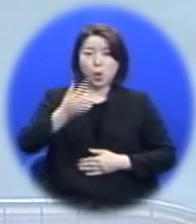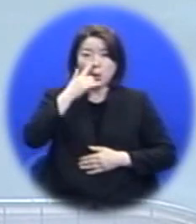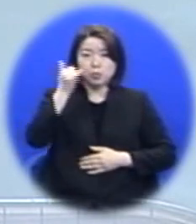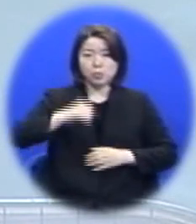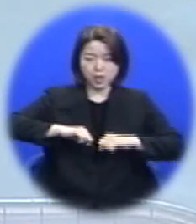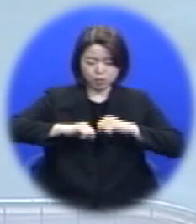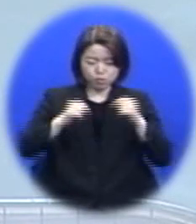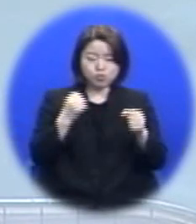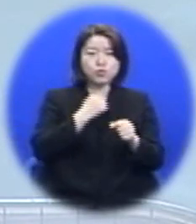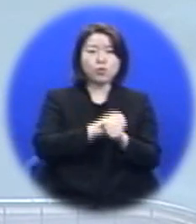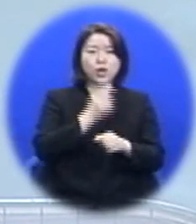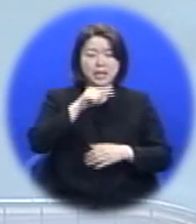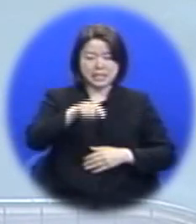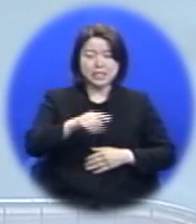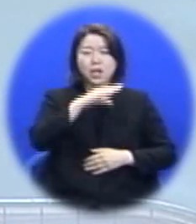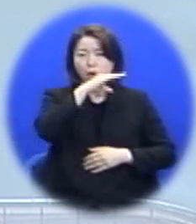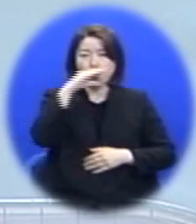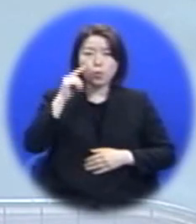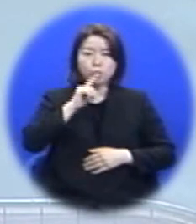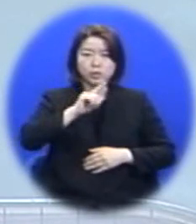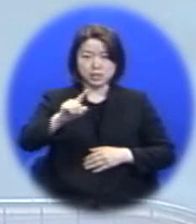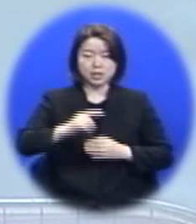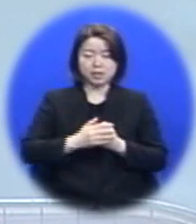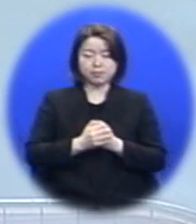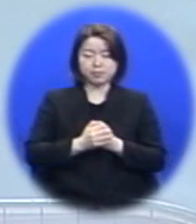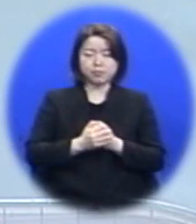이것이 옳으니라. 주 안에서